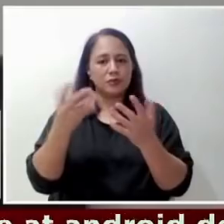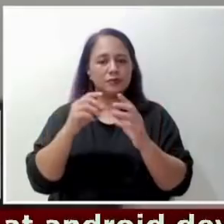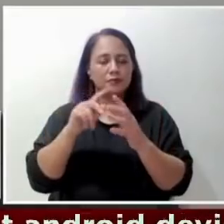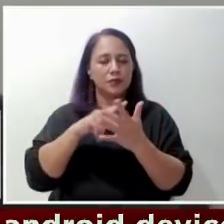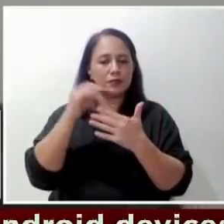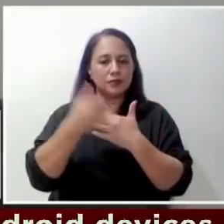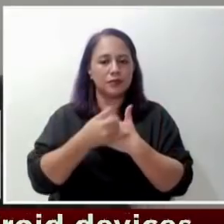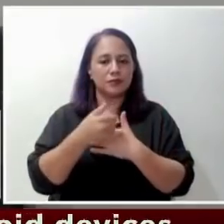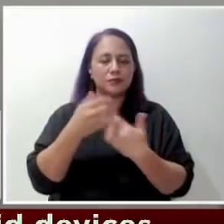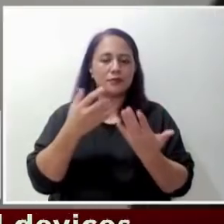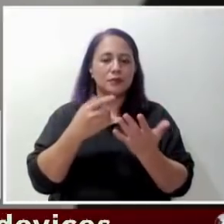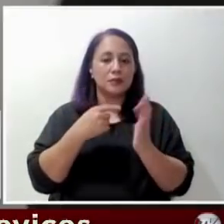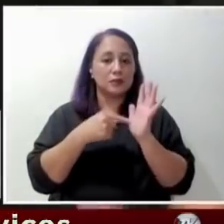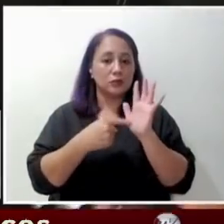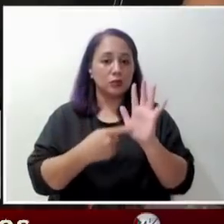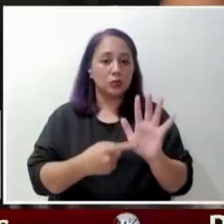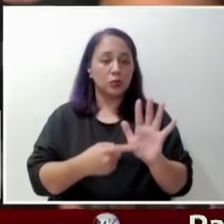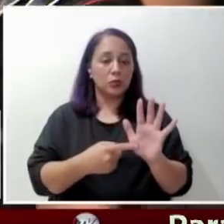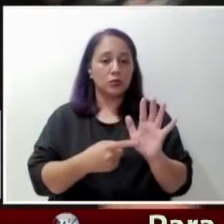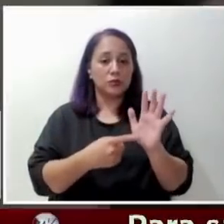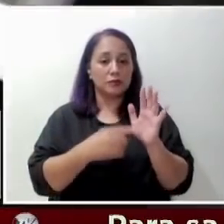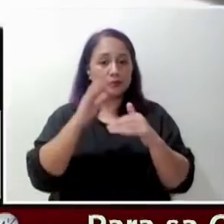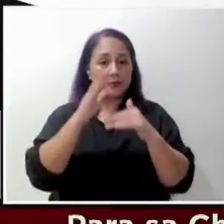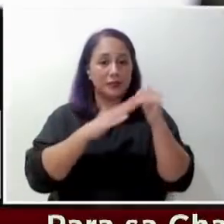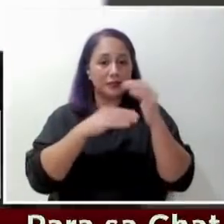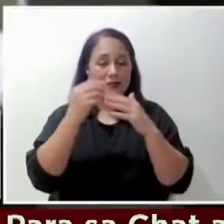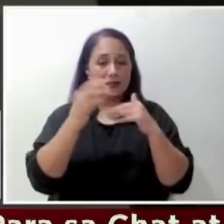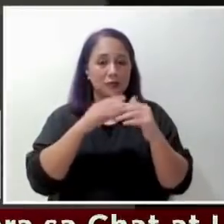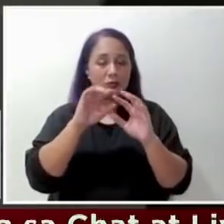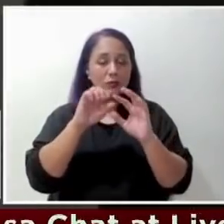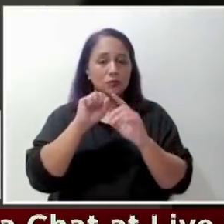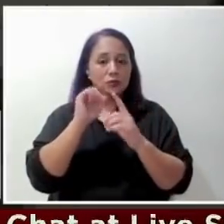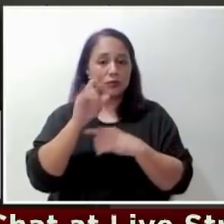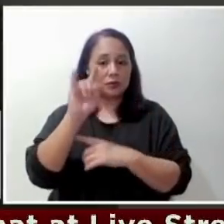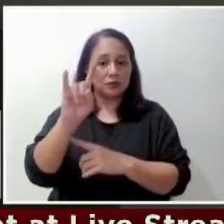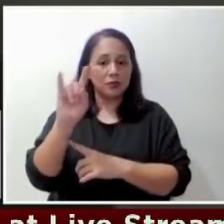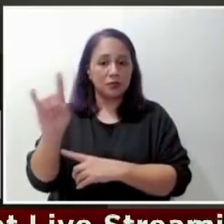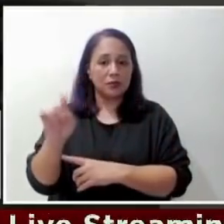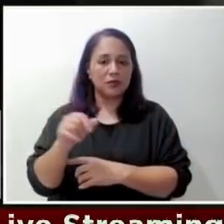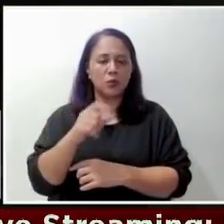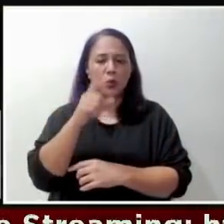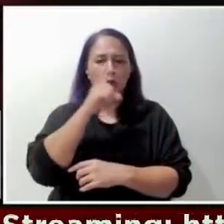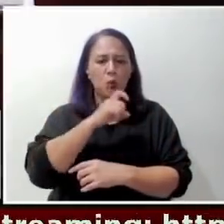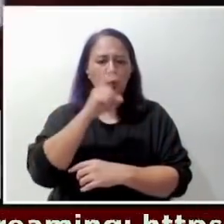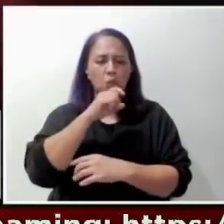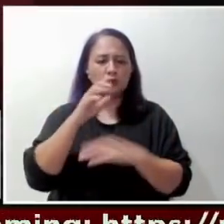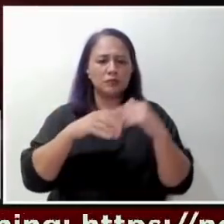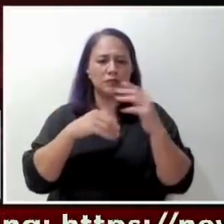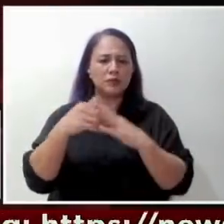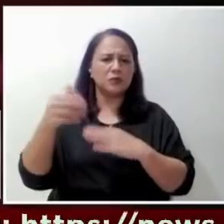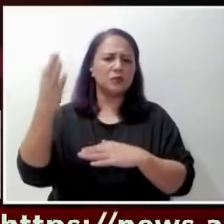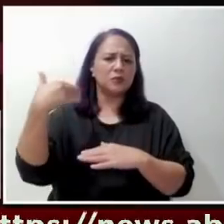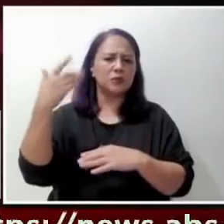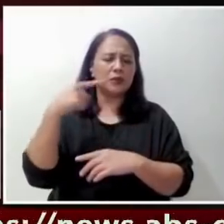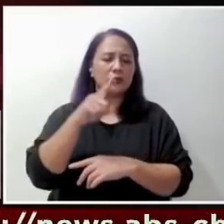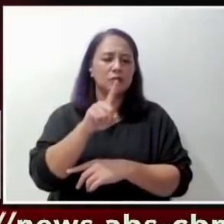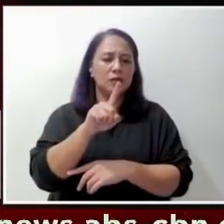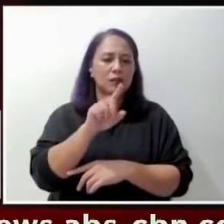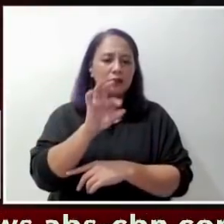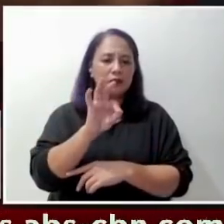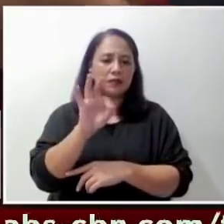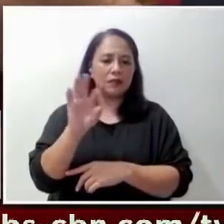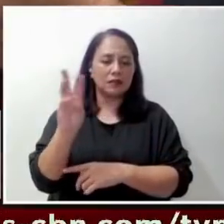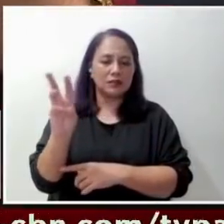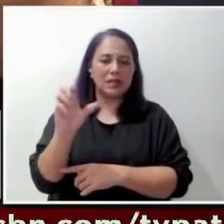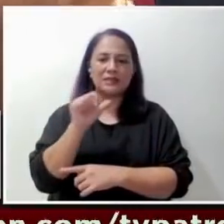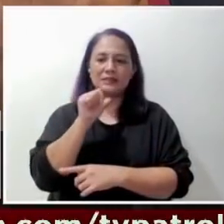ang ipinakitang gusali ni Quibuloy sa kanyang social media post ay lumang gusali na noon pang 1996 at hindi